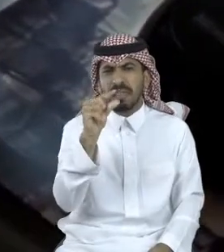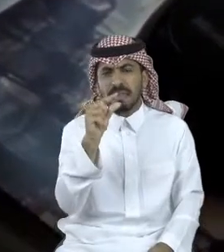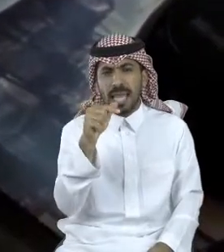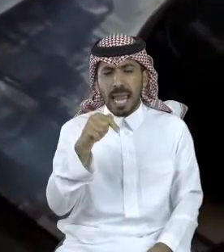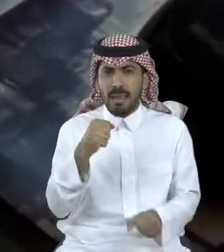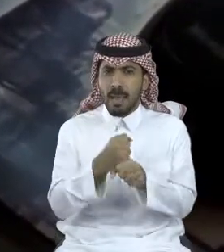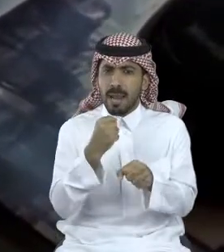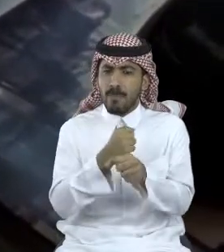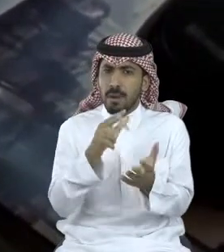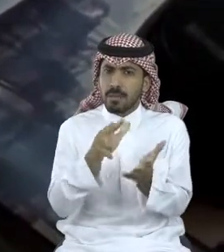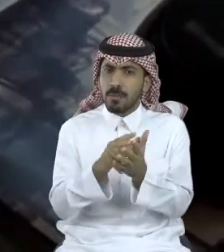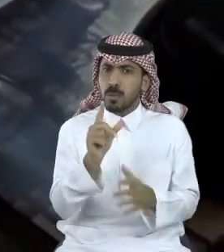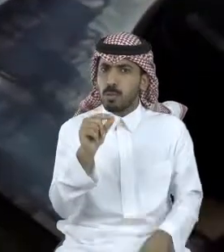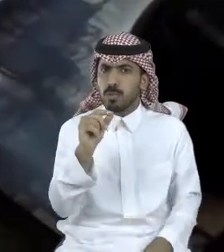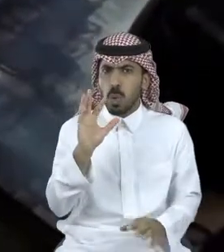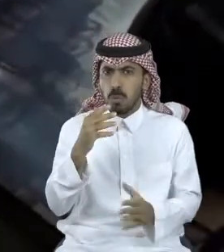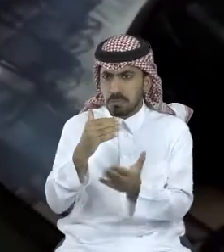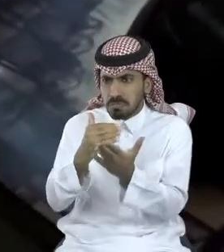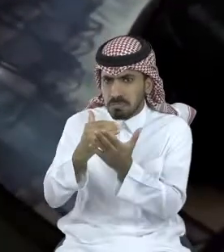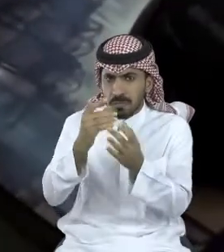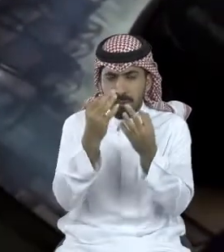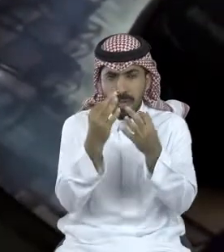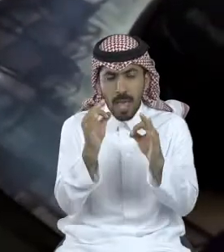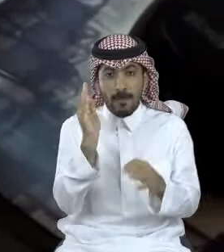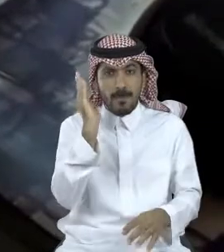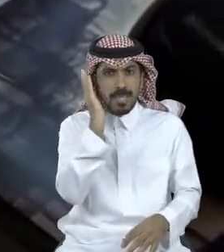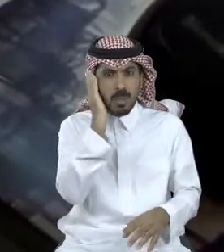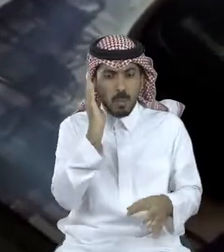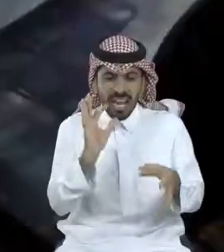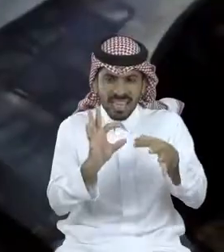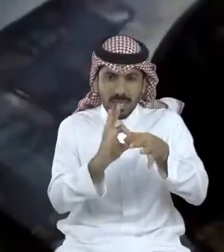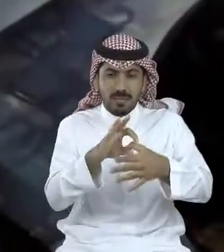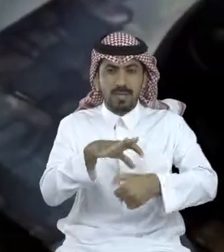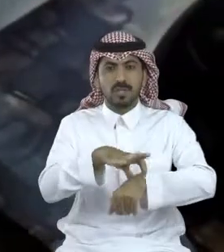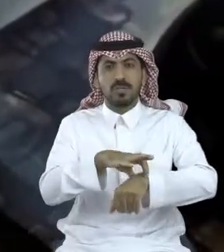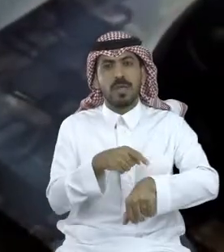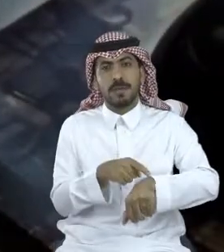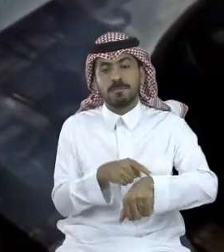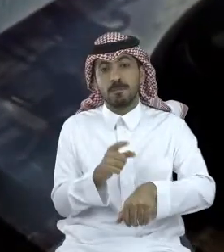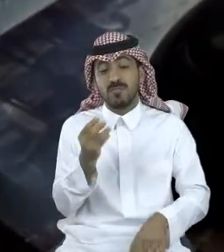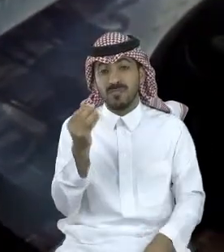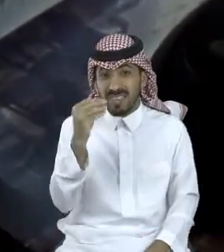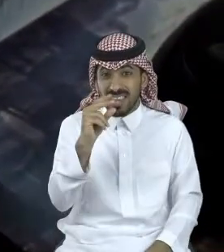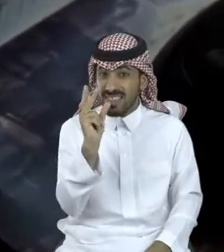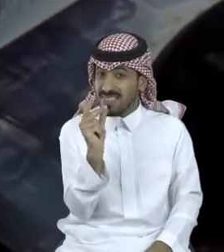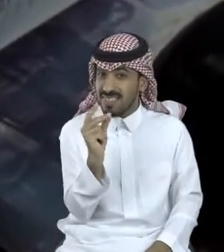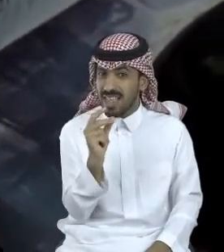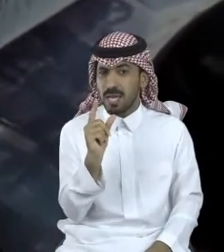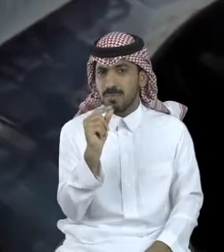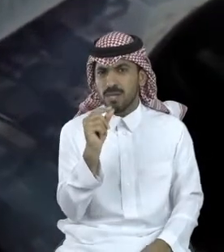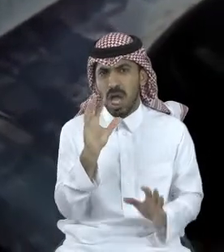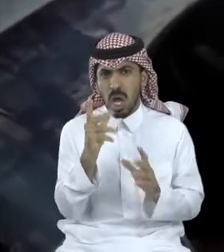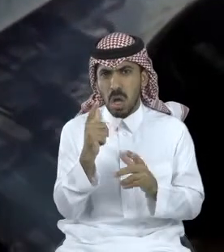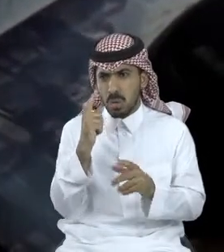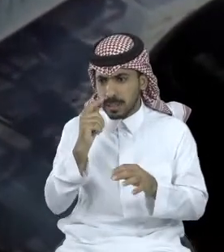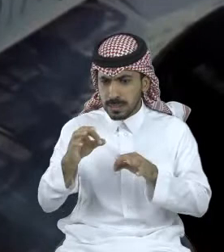الجميل اللي تقدر تسويه في التطبيق هذا انه يتبع لك الاشياء كامله ما دام جوالك مربوط على السوار. السمارت باند الميزه حقتها انه طبعا بعد ما